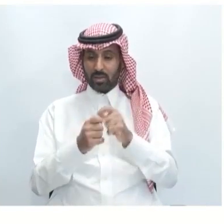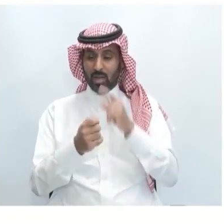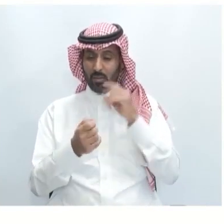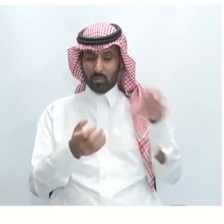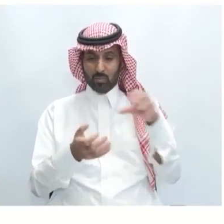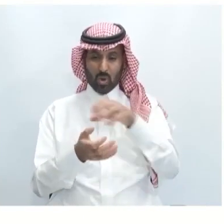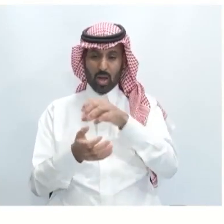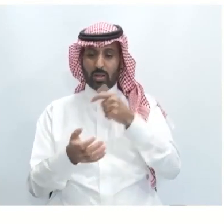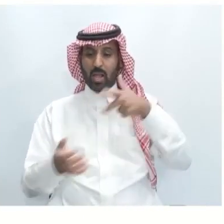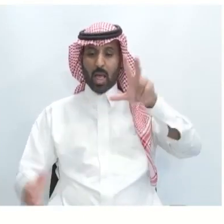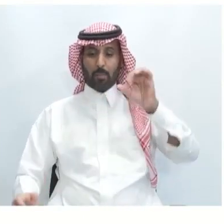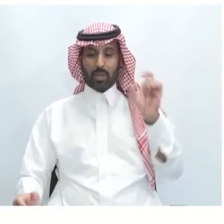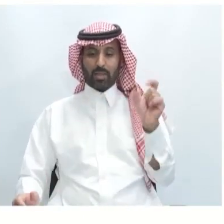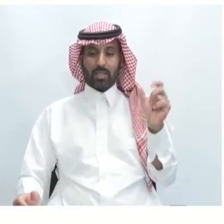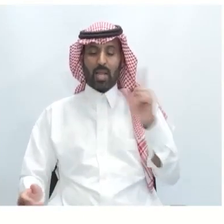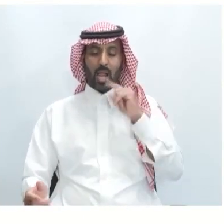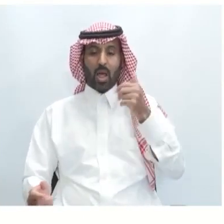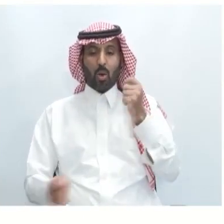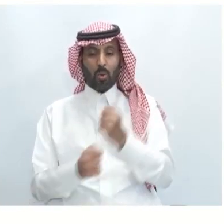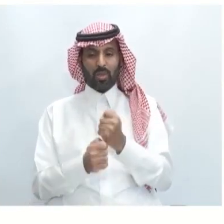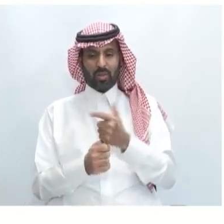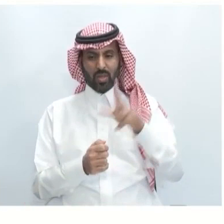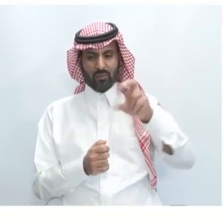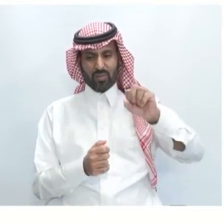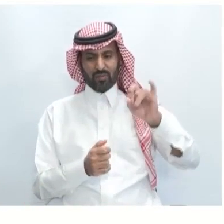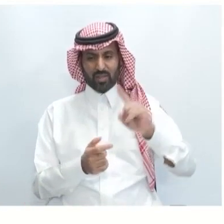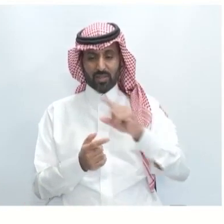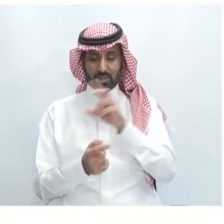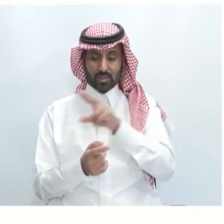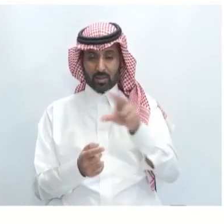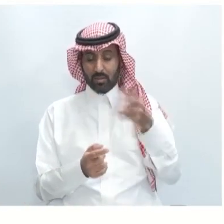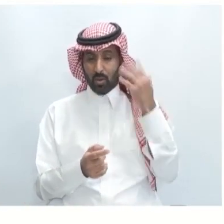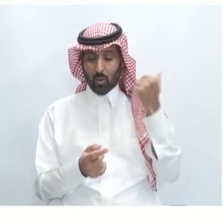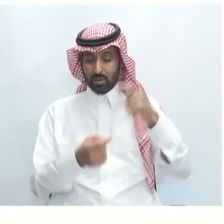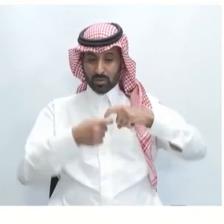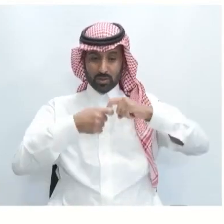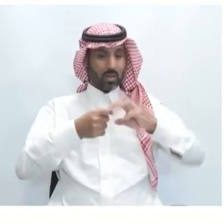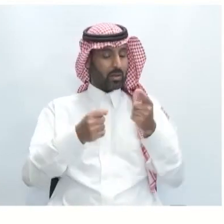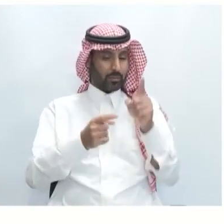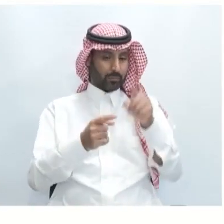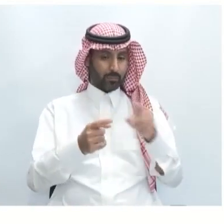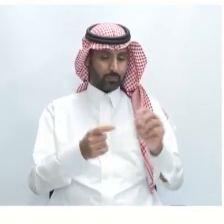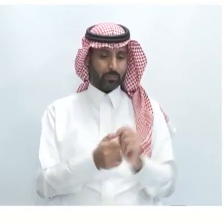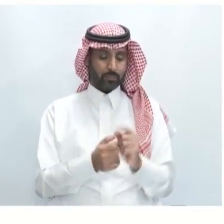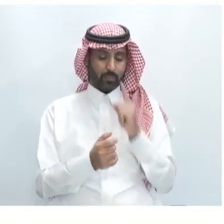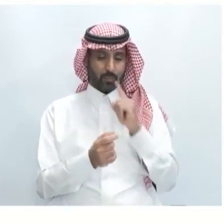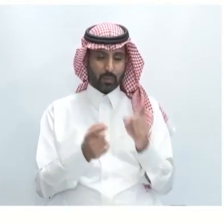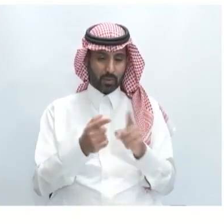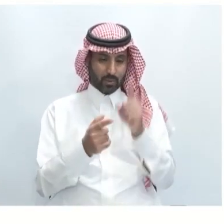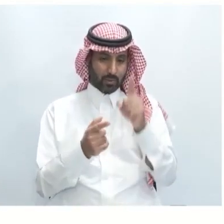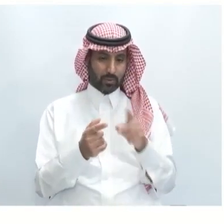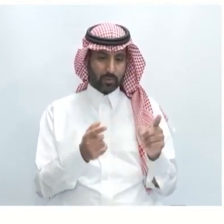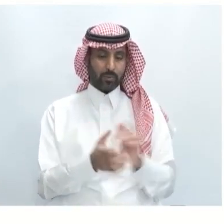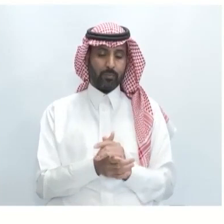الاميد الوظيفيه فلاحظ هذا هو التحديد الاساسي لمكان الربط هنا مكان الربط اصبحت لاحظ